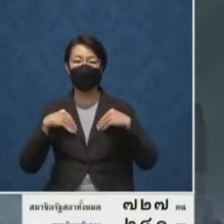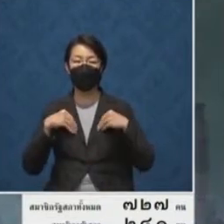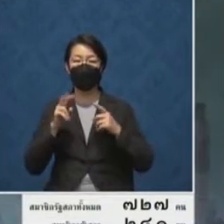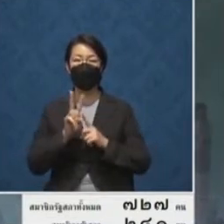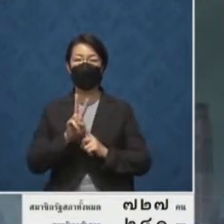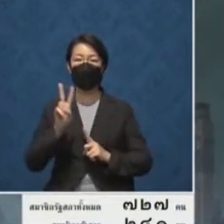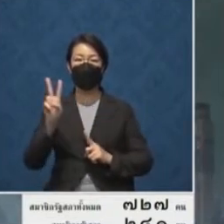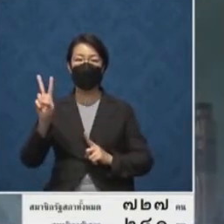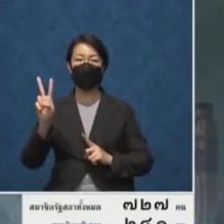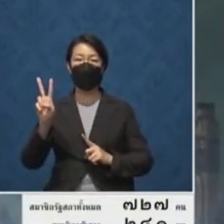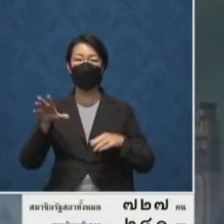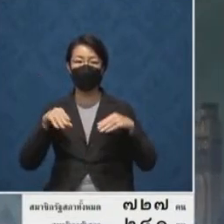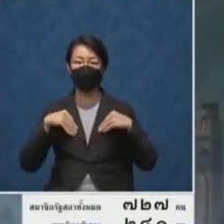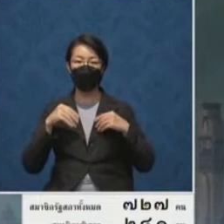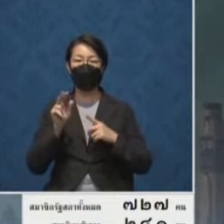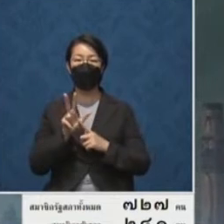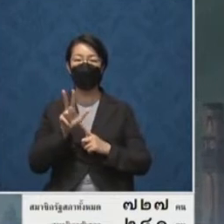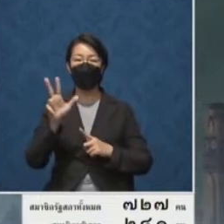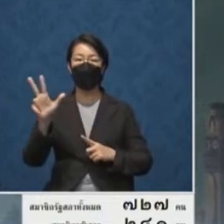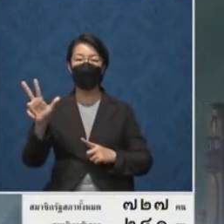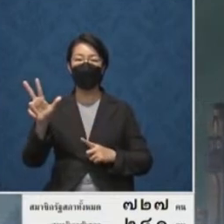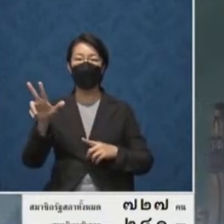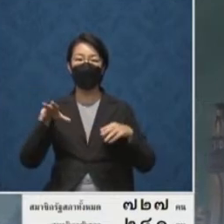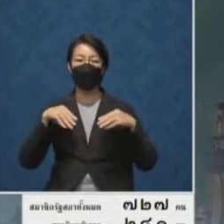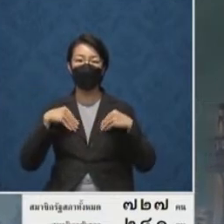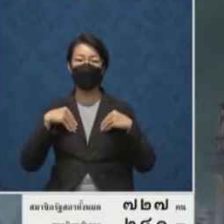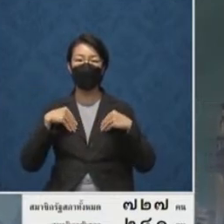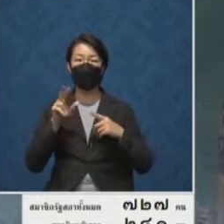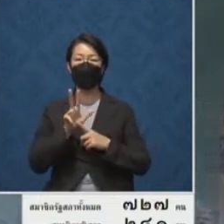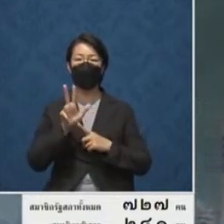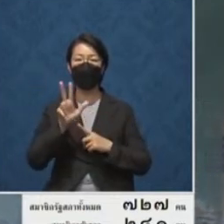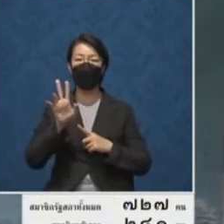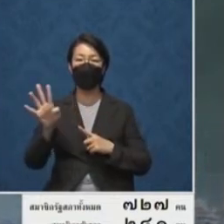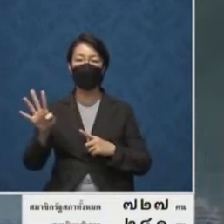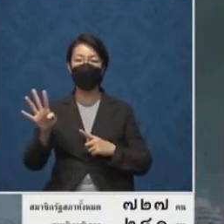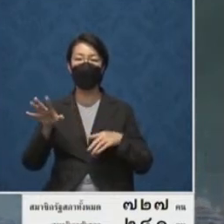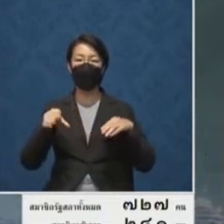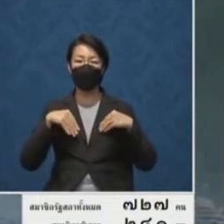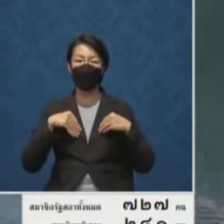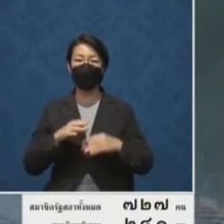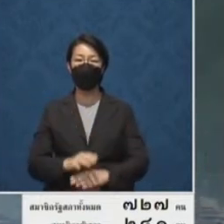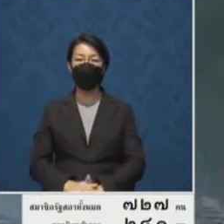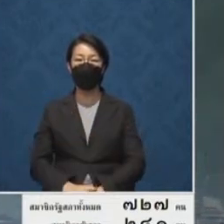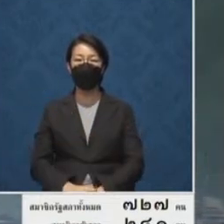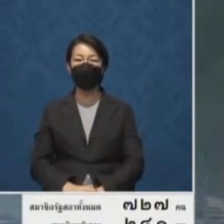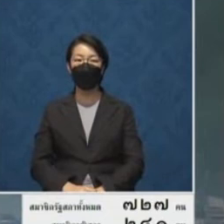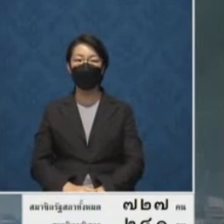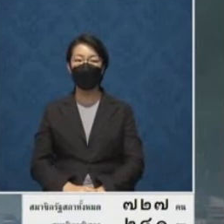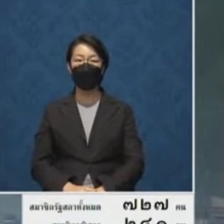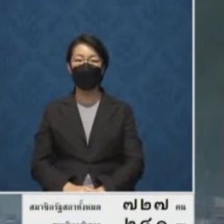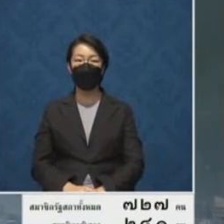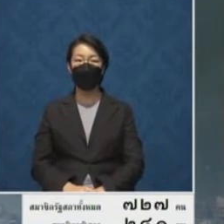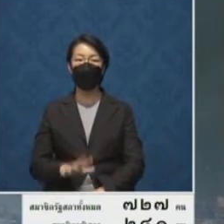1รับหลักการ2รับหลักการ3รับหลักการ4รับหลักการครับ